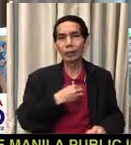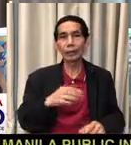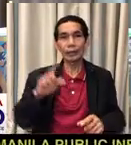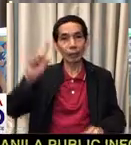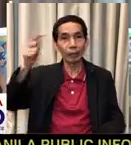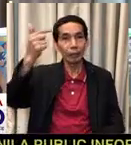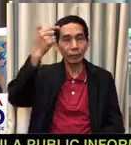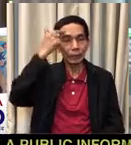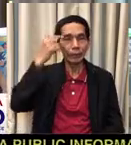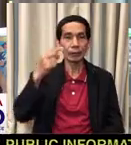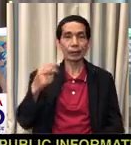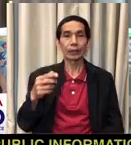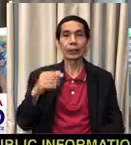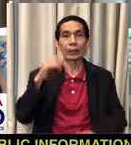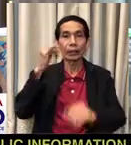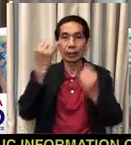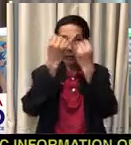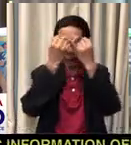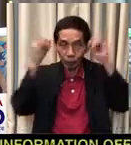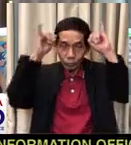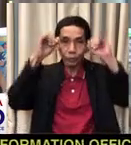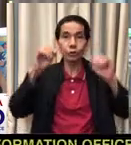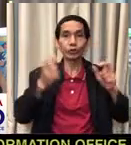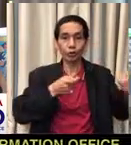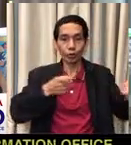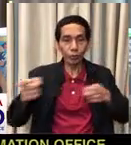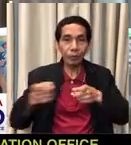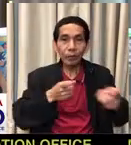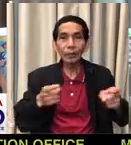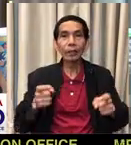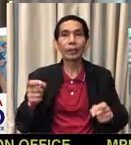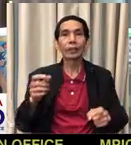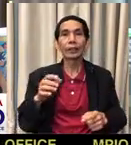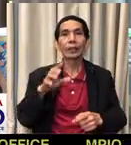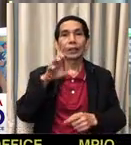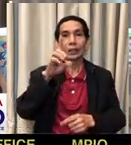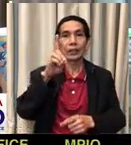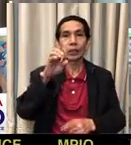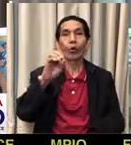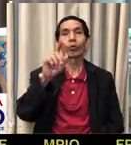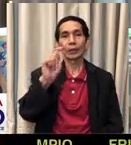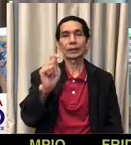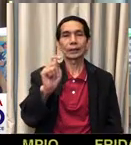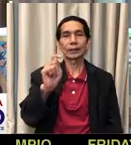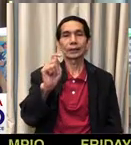gobyerno. Ang Intramuros Administration at DOT.